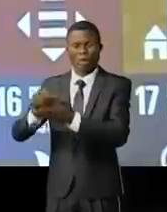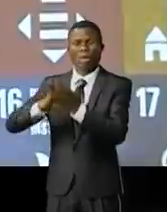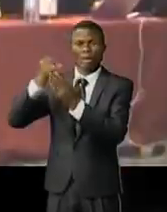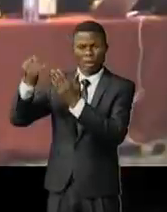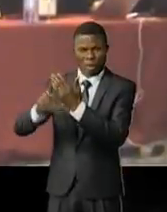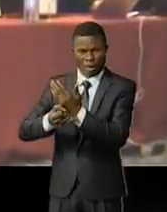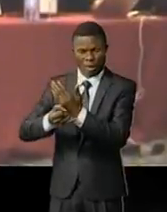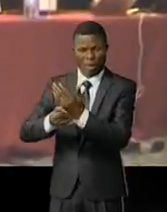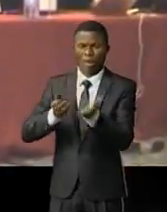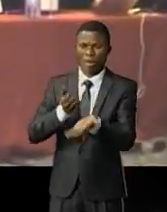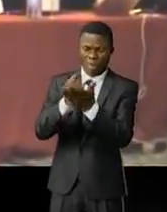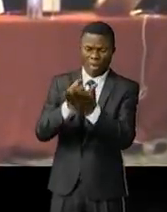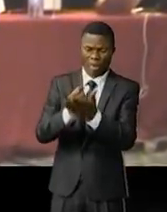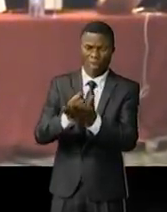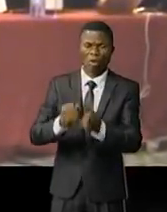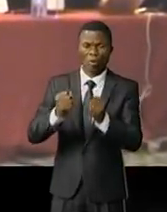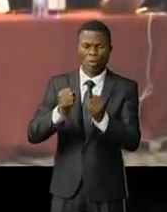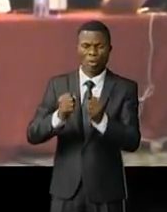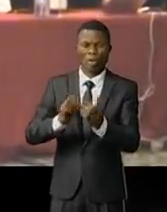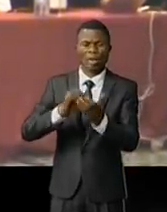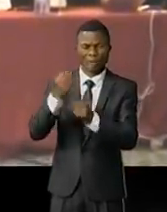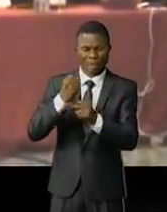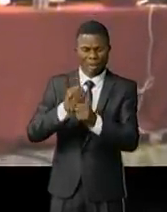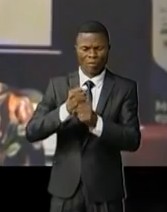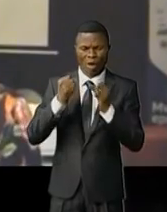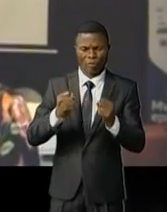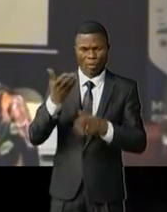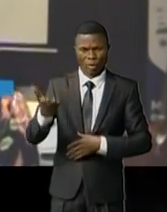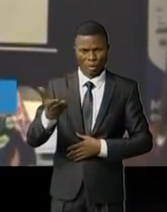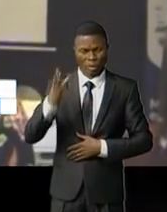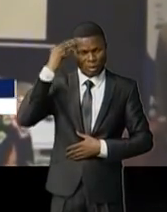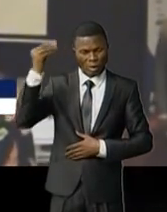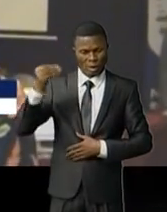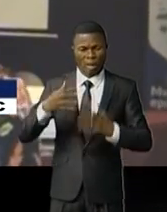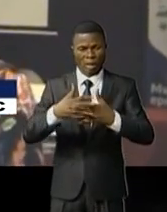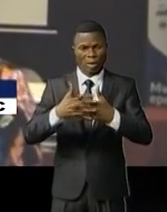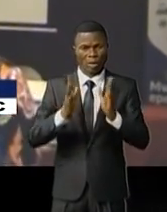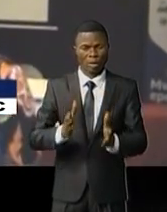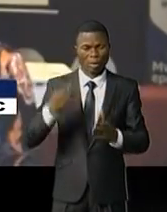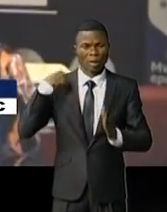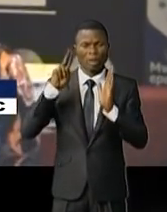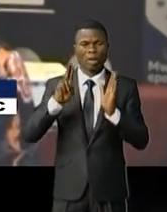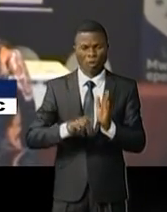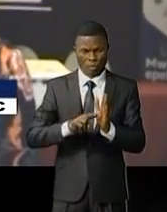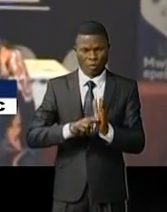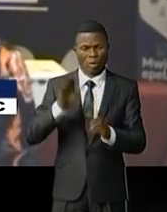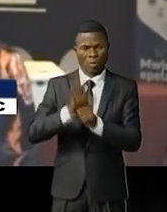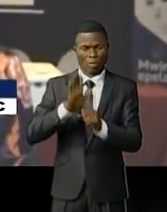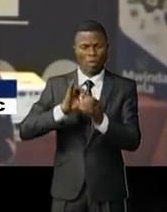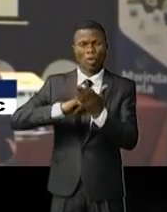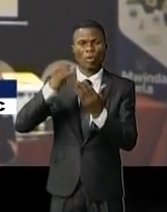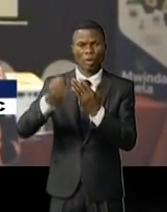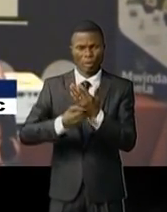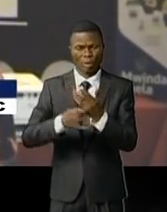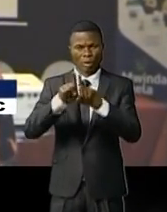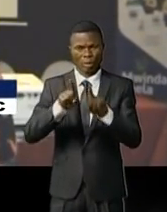de faire naître ou de pérenniser leurs propres emplois. Nous espérons d'être partenaires de gouvernement dans beaucoup de projets